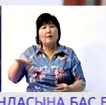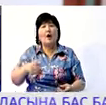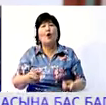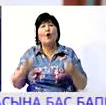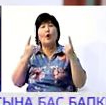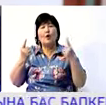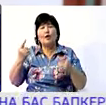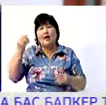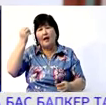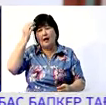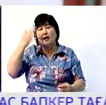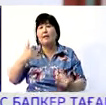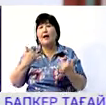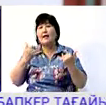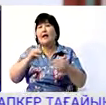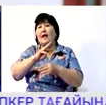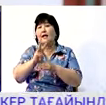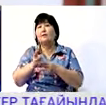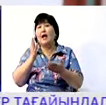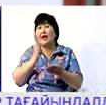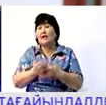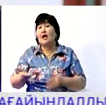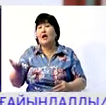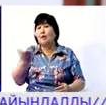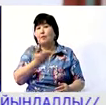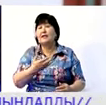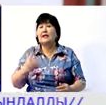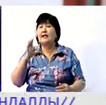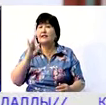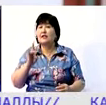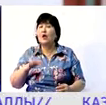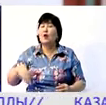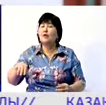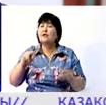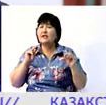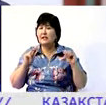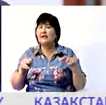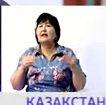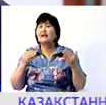ғұламаны дәріптей алсақ, біздің сыр өңірінің шындығында да